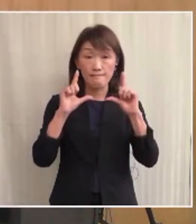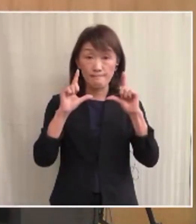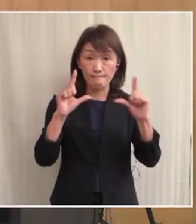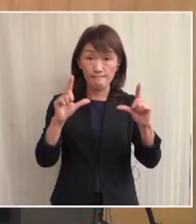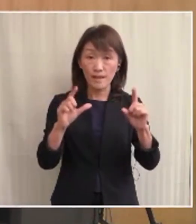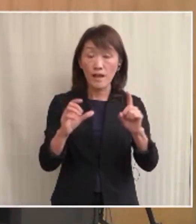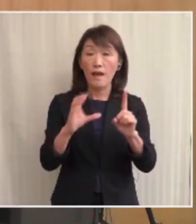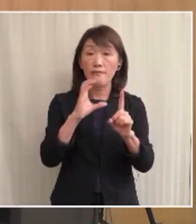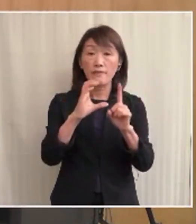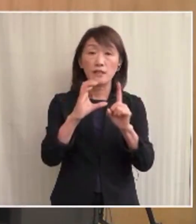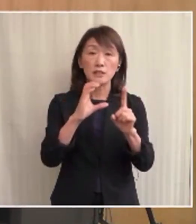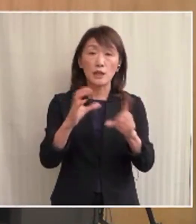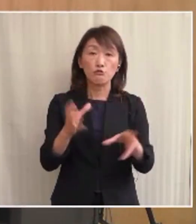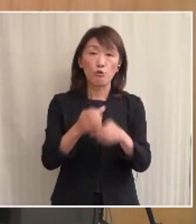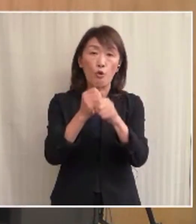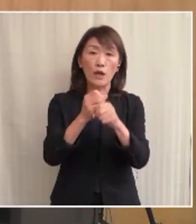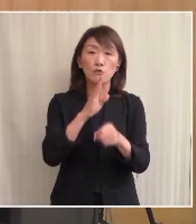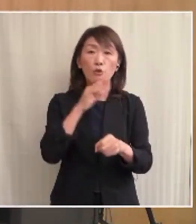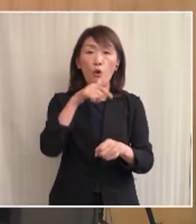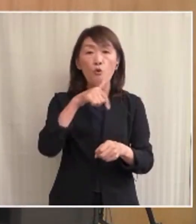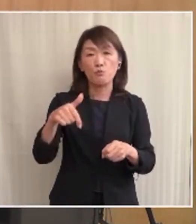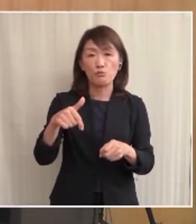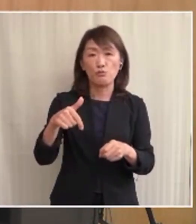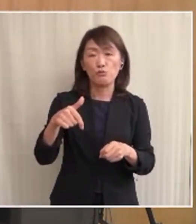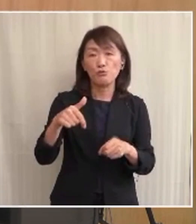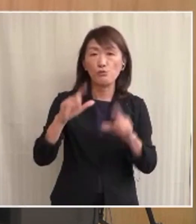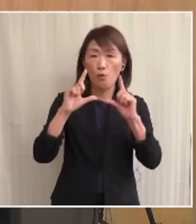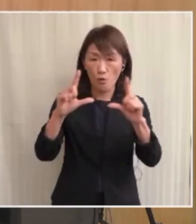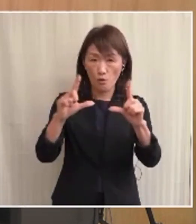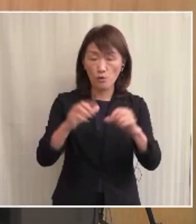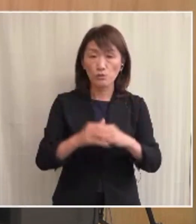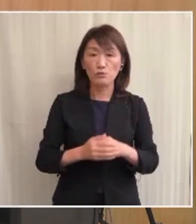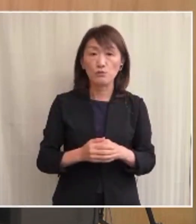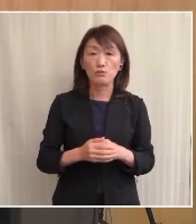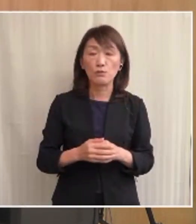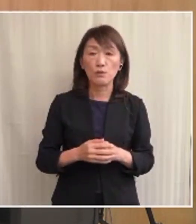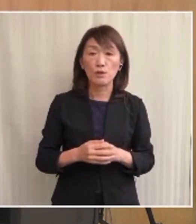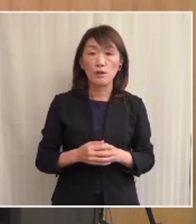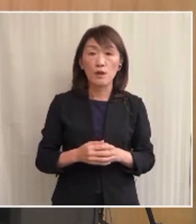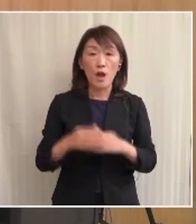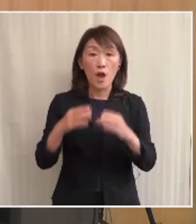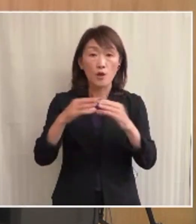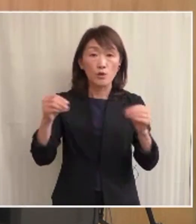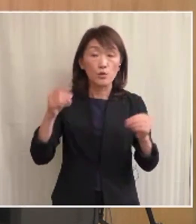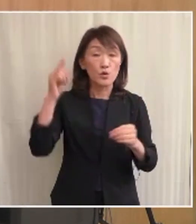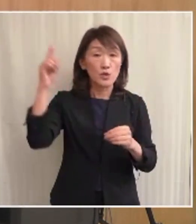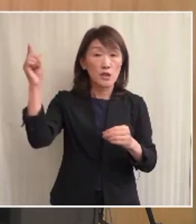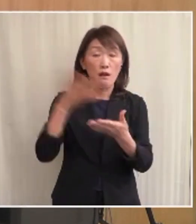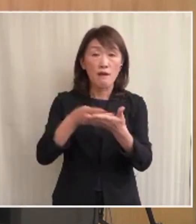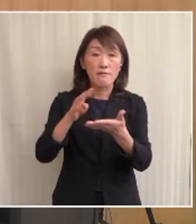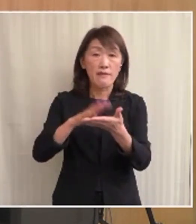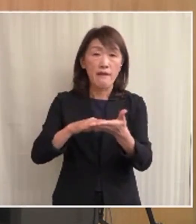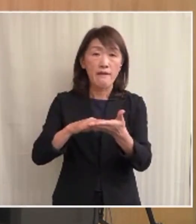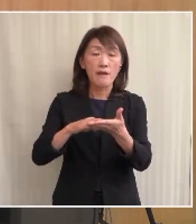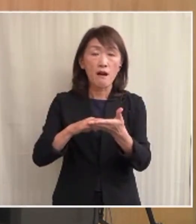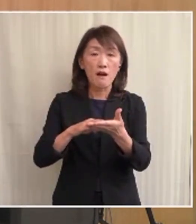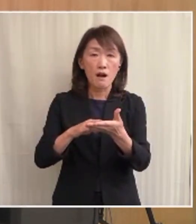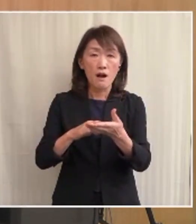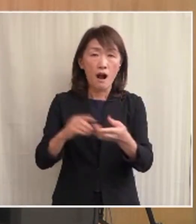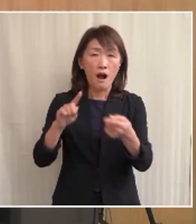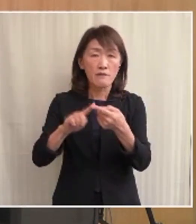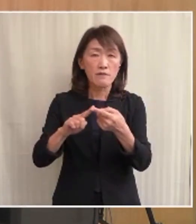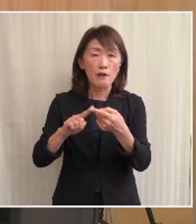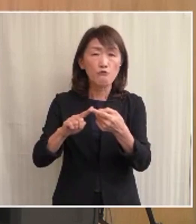デジタル統括本部の田中と申します。よろしくお願いいたします。国からのですね、データの整合性につい